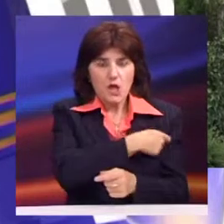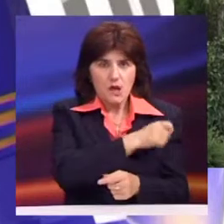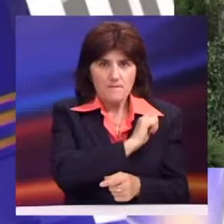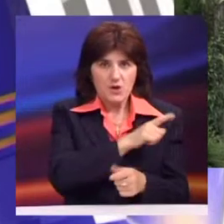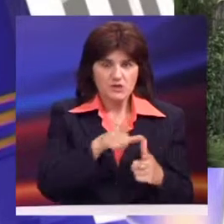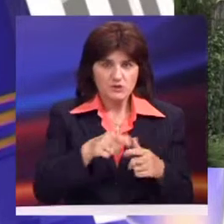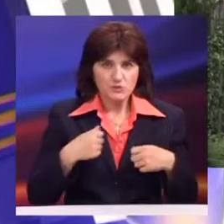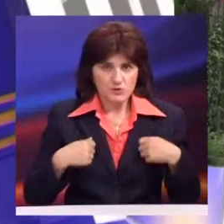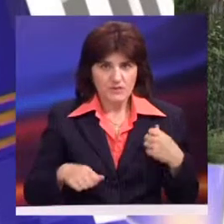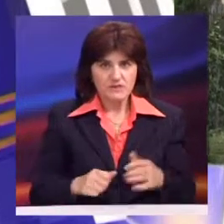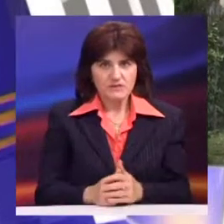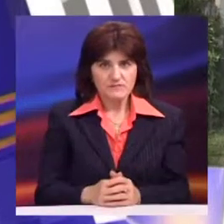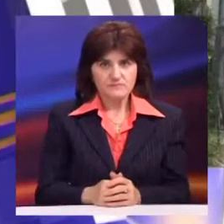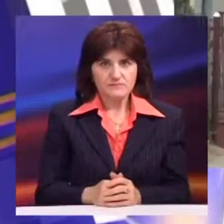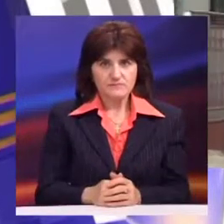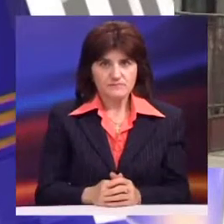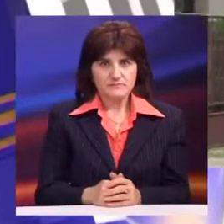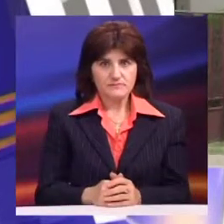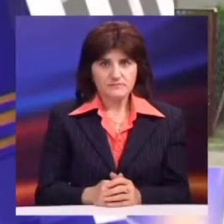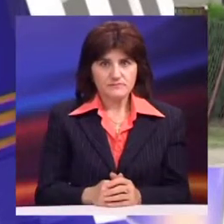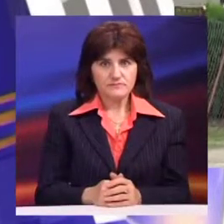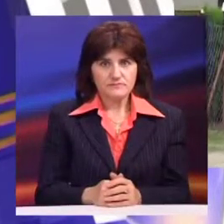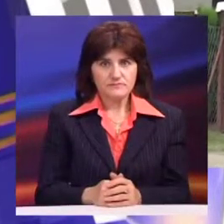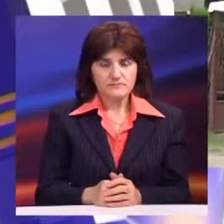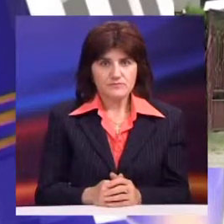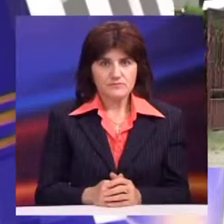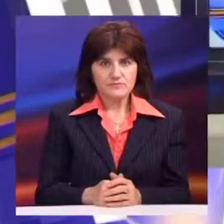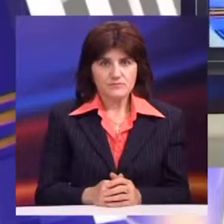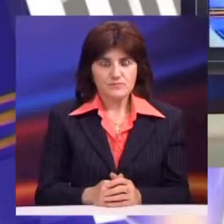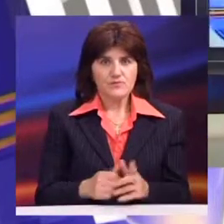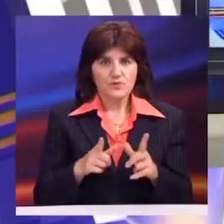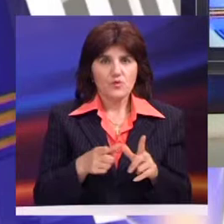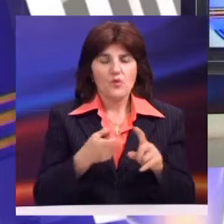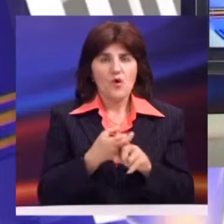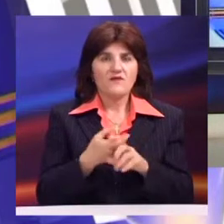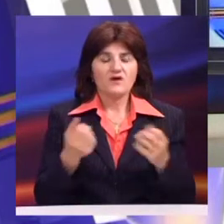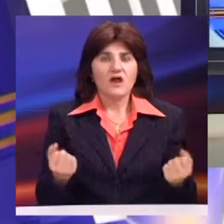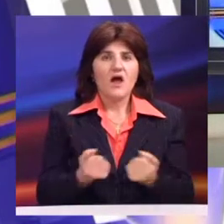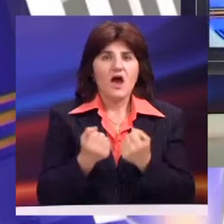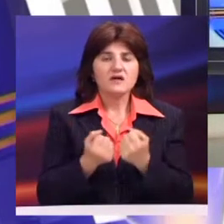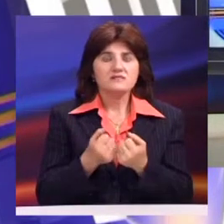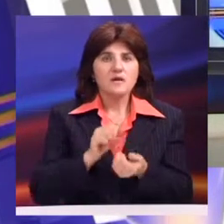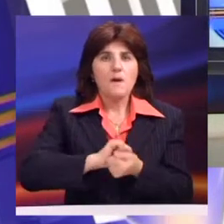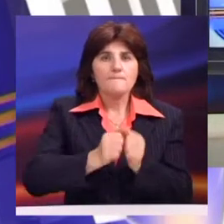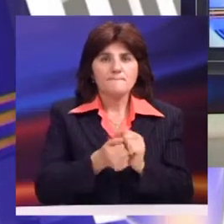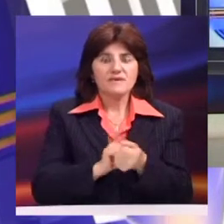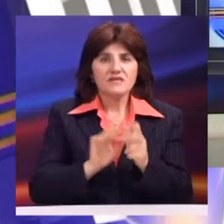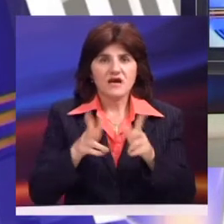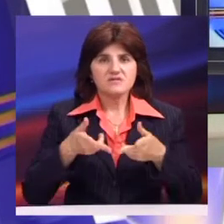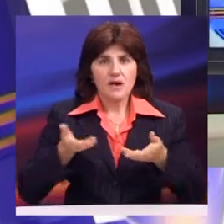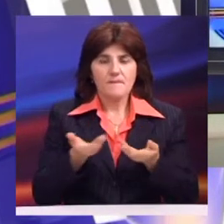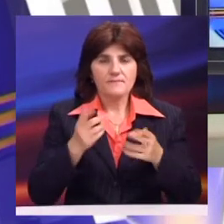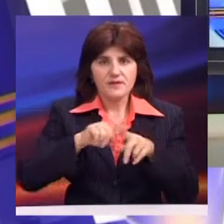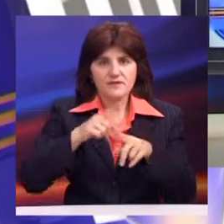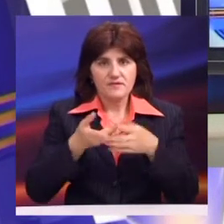lica policijske uprave u Subotici. U okviru akcije Bitka za porodilišta,